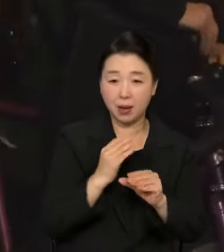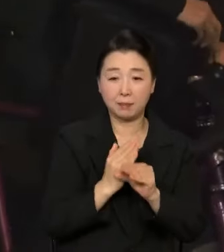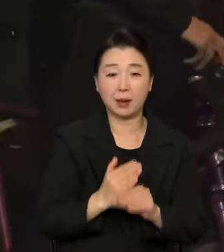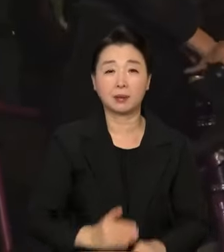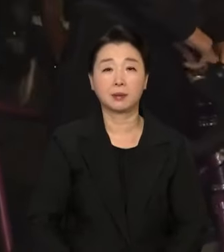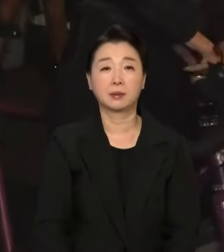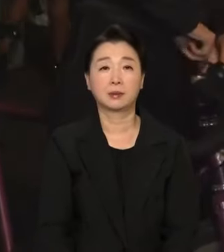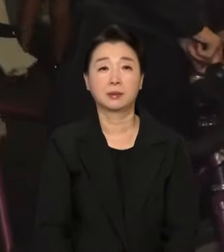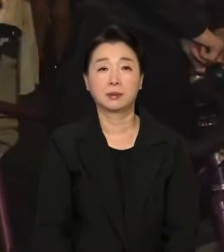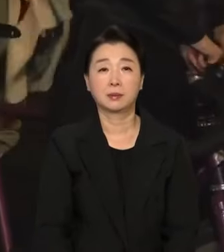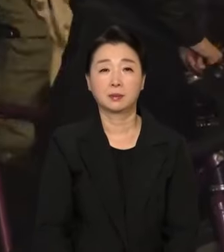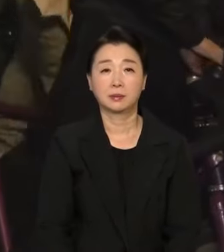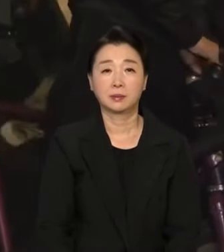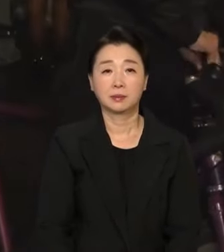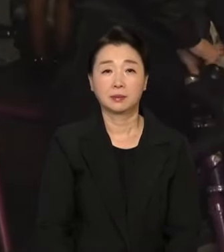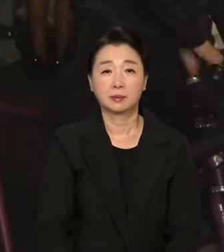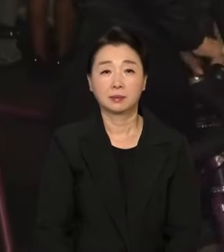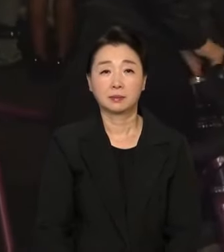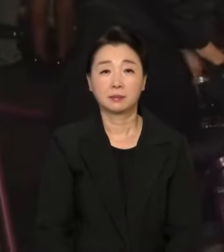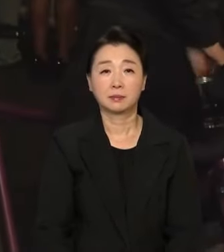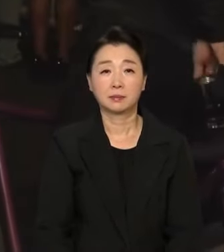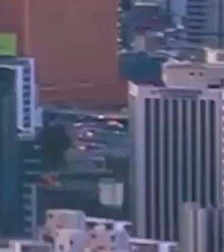워싱턴에서 JTBC 홍지은입니다.